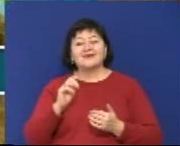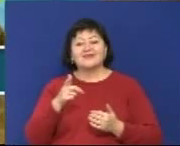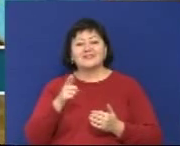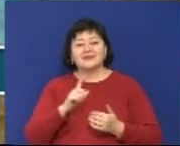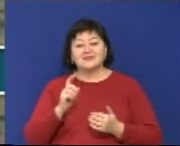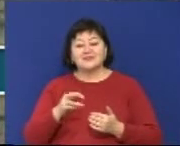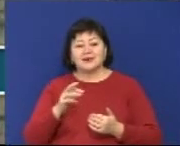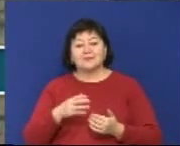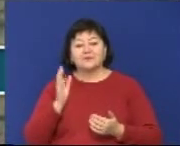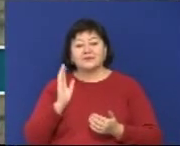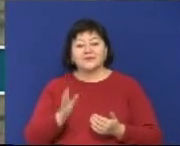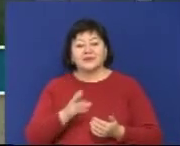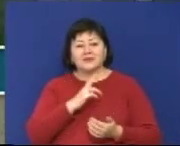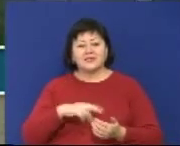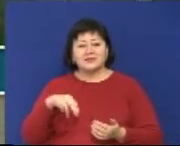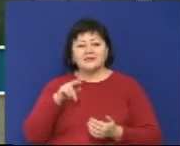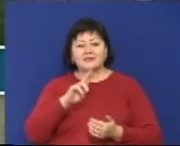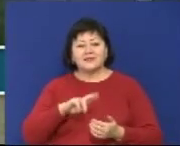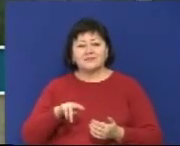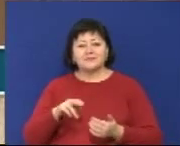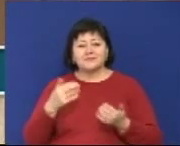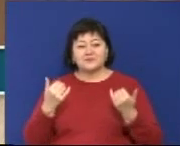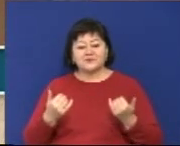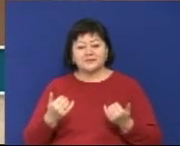в соответствии с этим принципом.